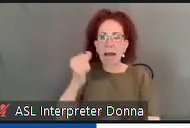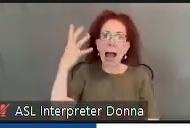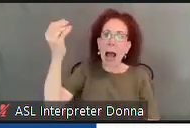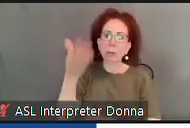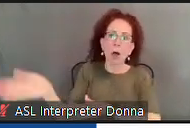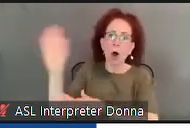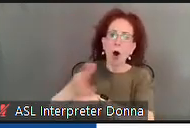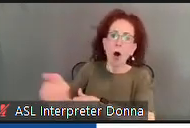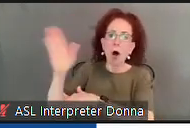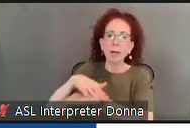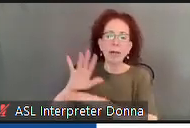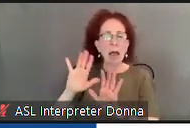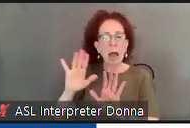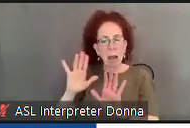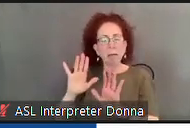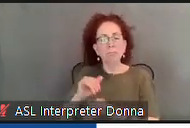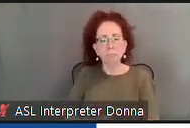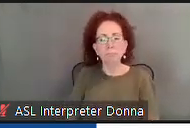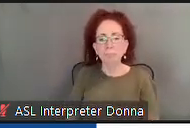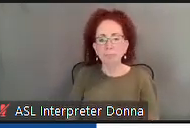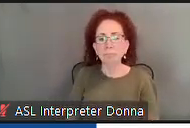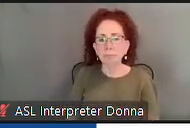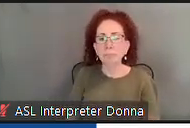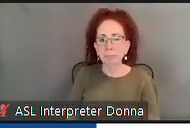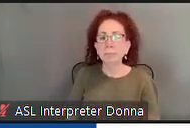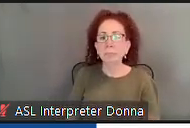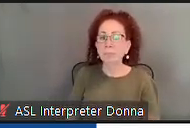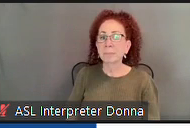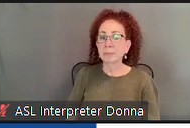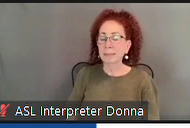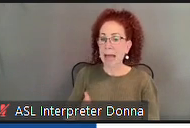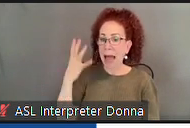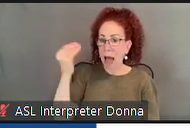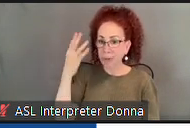尽量避免在太阳下的直射。